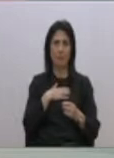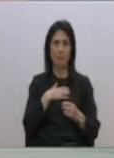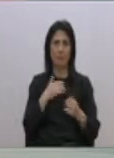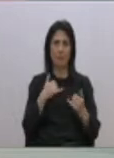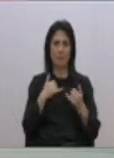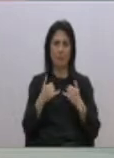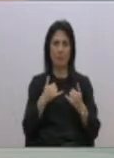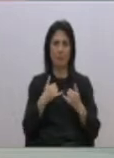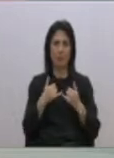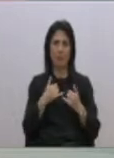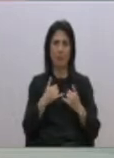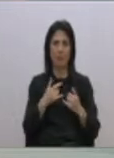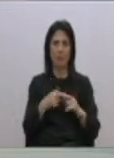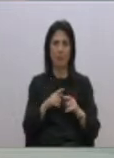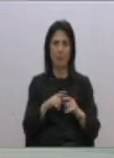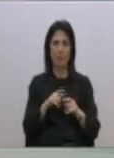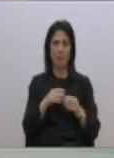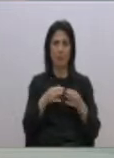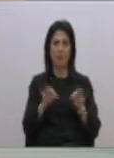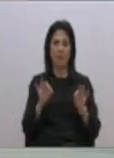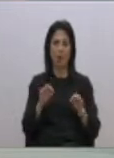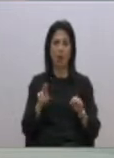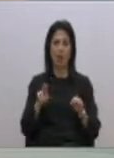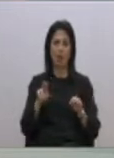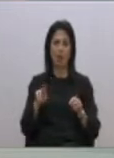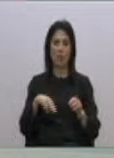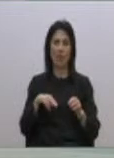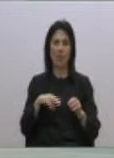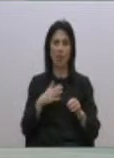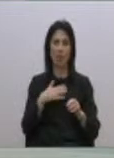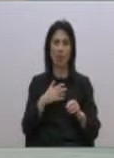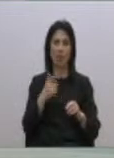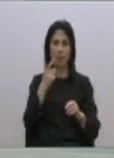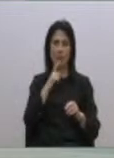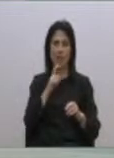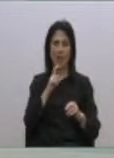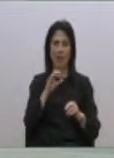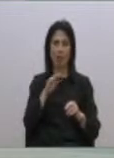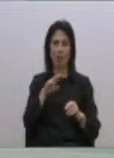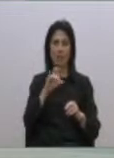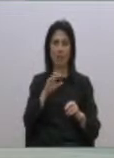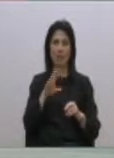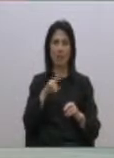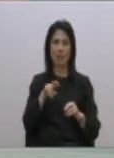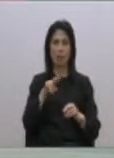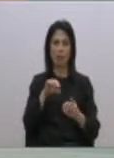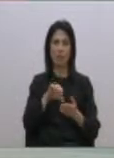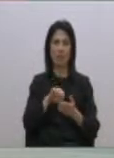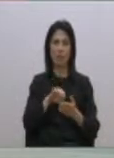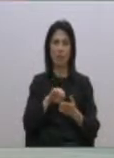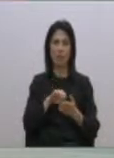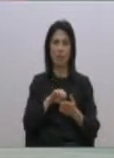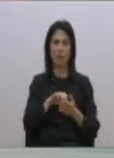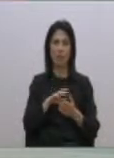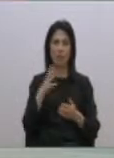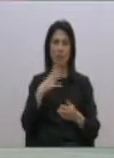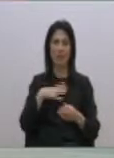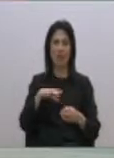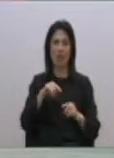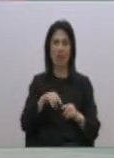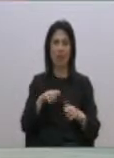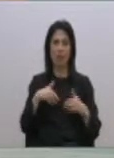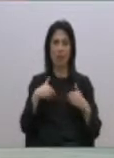სტუმრები ყავს. ვესტმინსტერის დემოკრატიის ფონდის დირექტორია ჩვენთან, ბატონი ენტონი სმიტი, და ფონდის წარმომადგენლები საქართველოში,